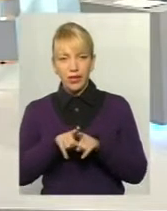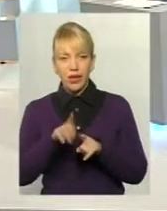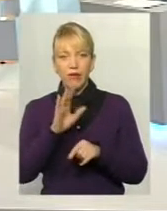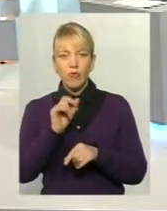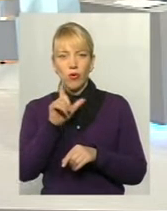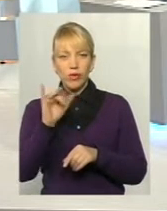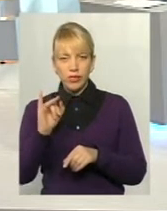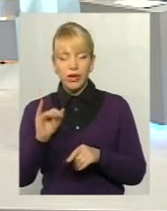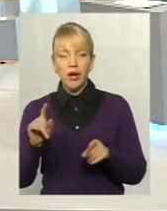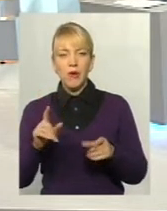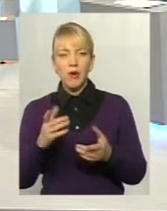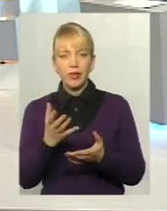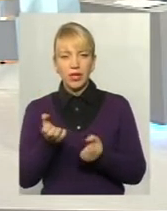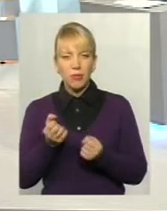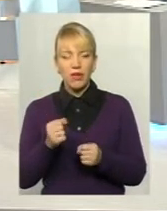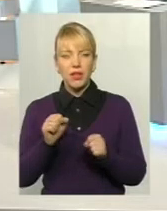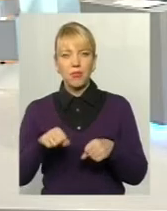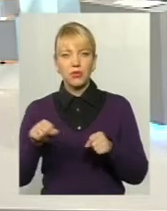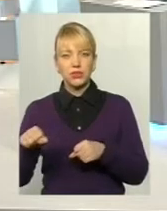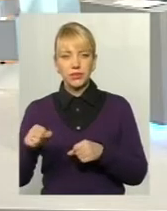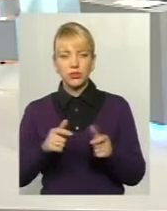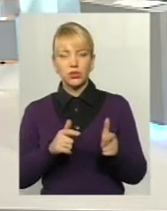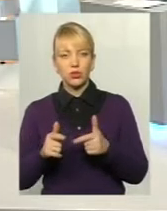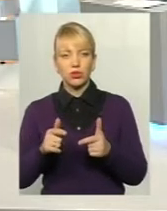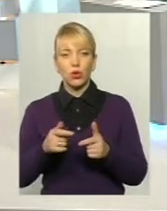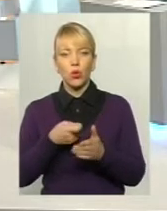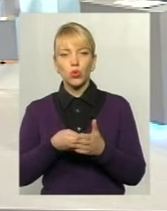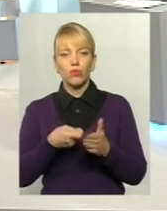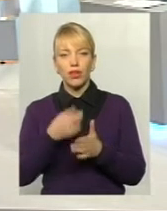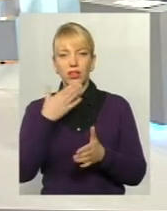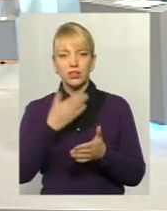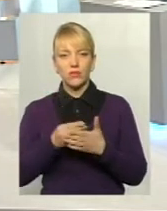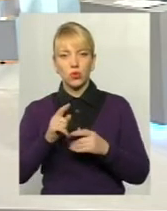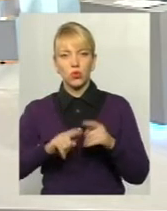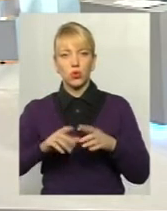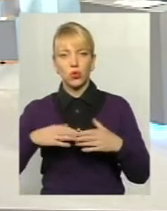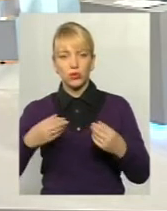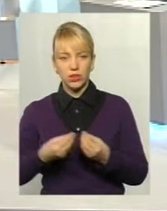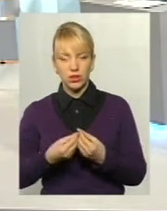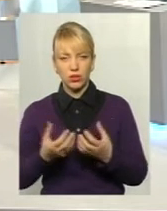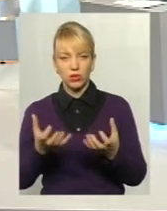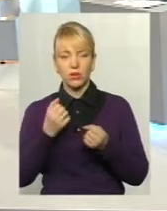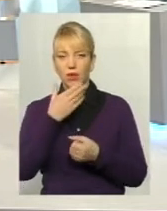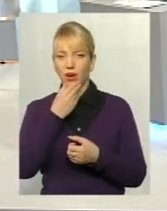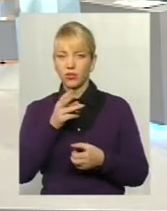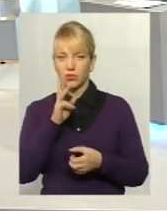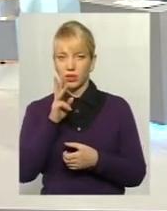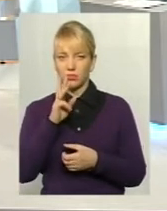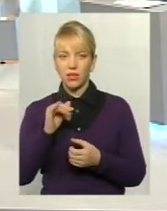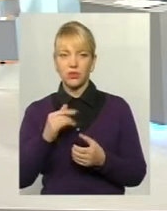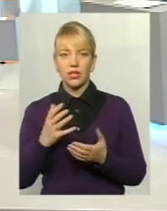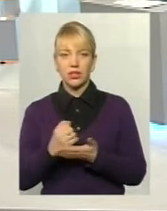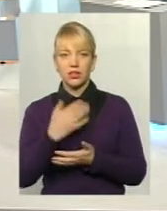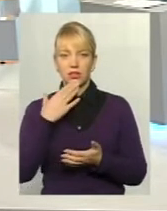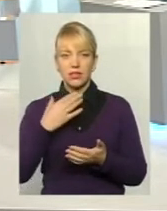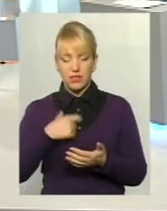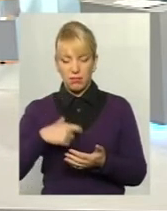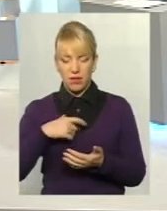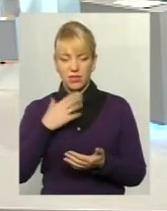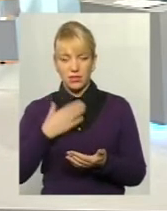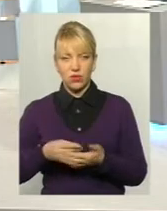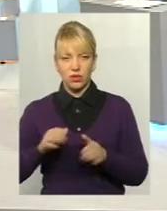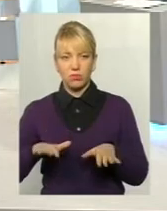отримували можливість годувати свою родину, отримувати достойну зарплату, знайти себе і своє місце